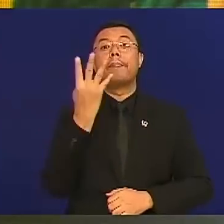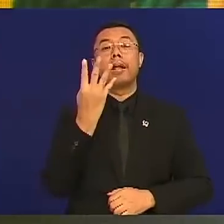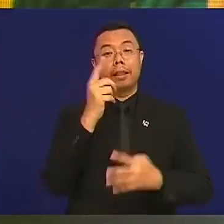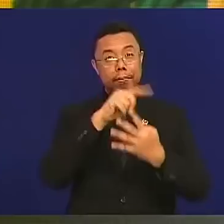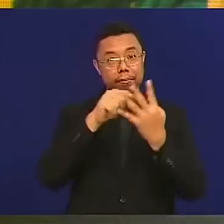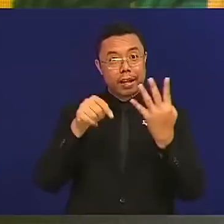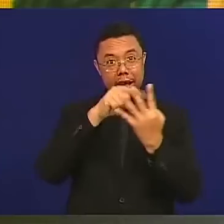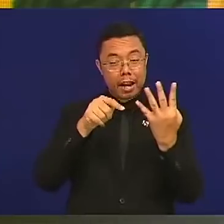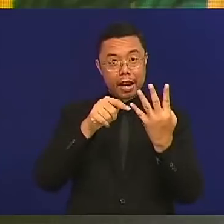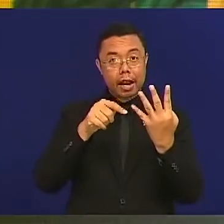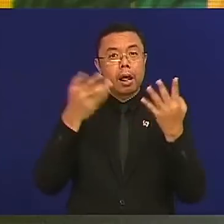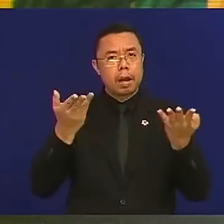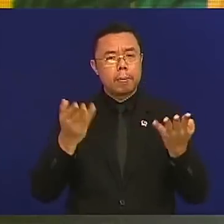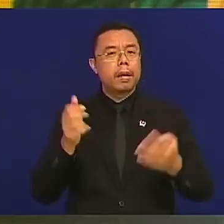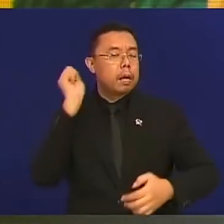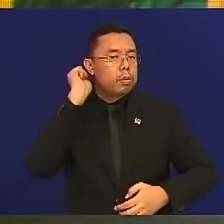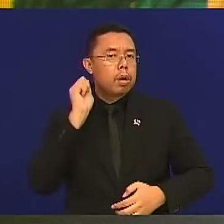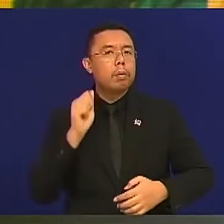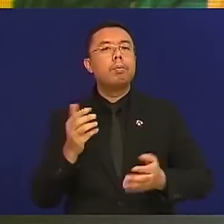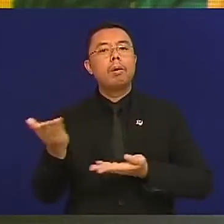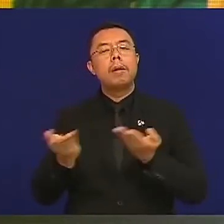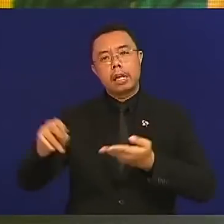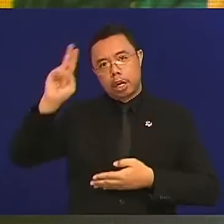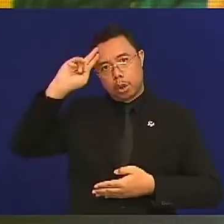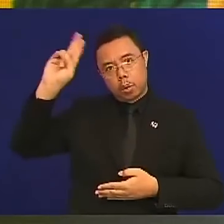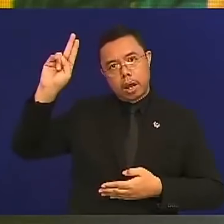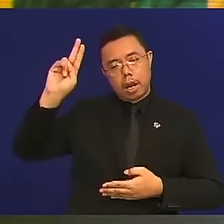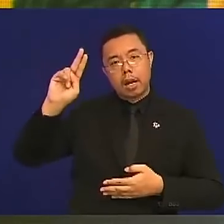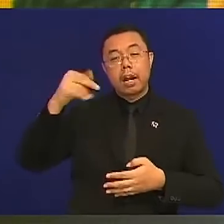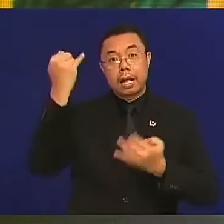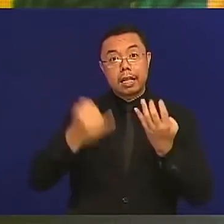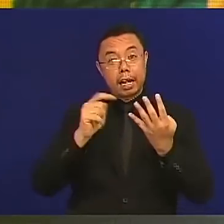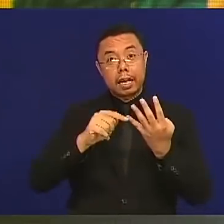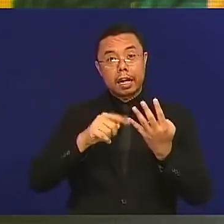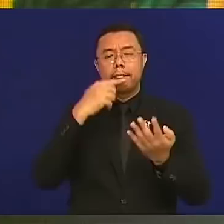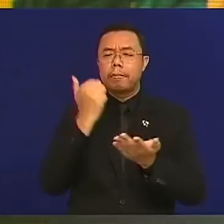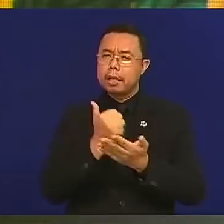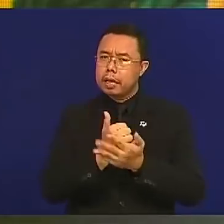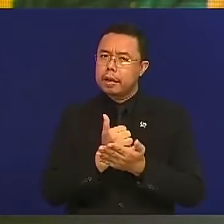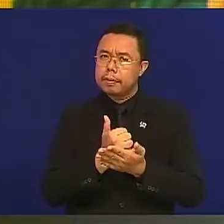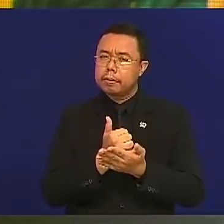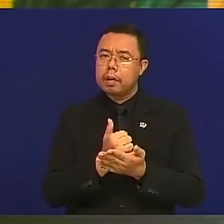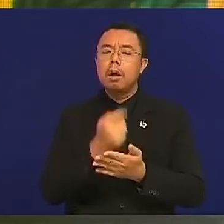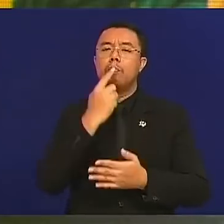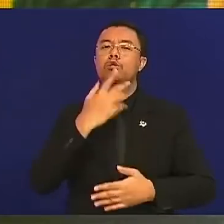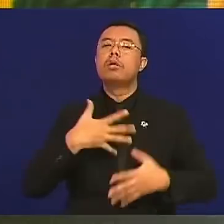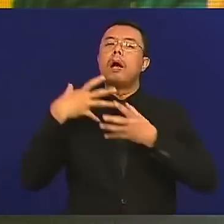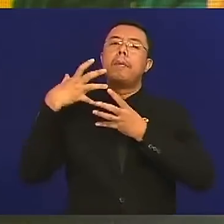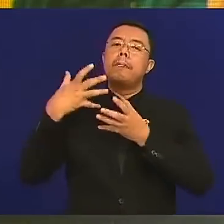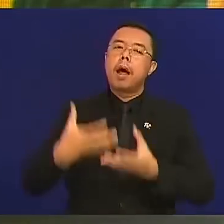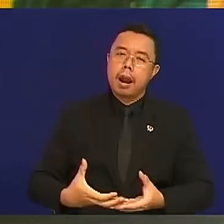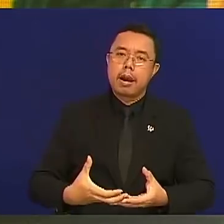4 sesi. Bagaimana ibu-ibu melayani Tuhan. Dan yang terakhir ini penting sekali. Memiliki